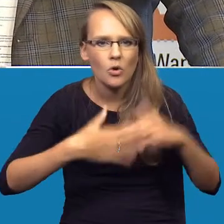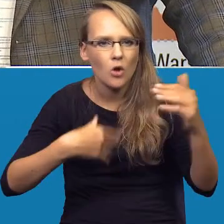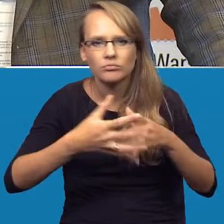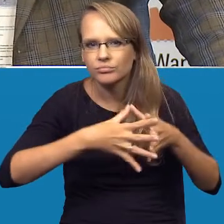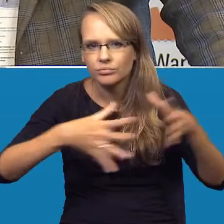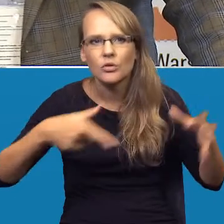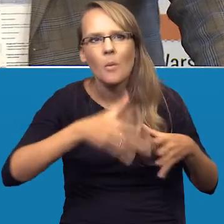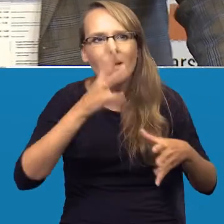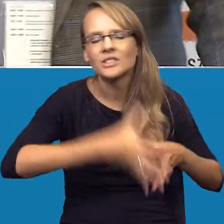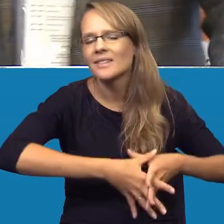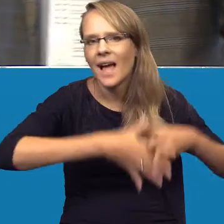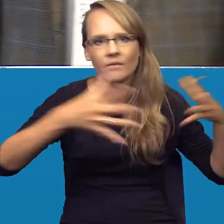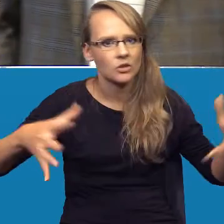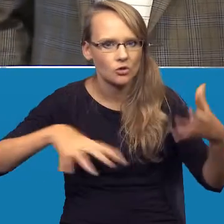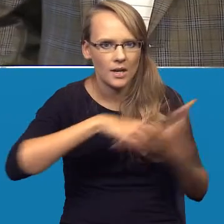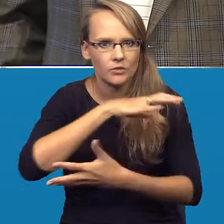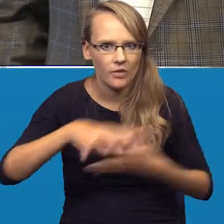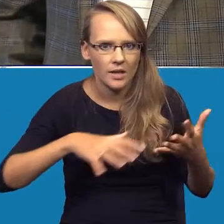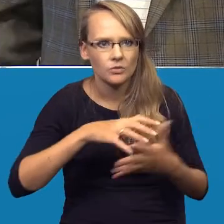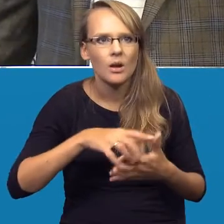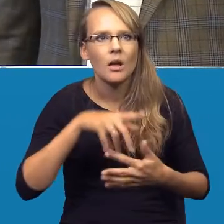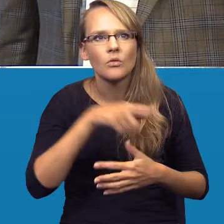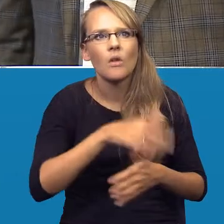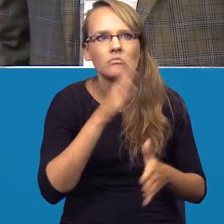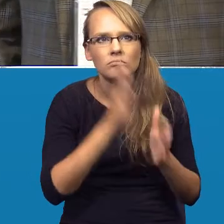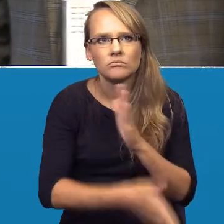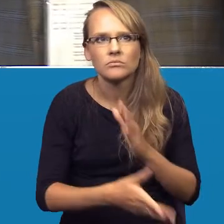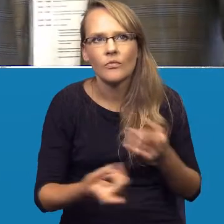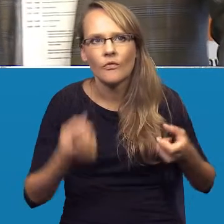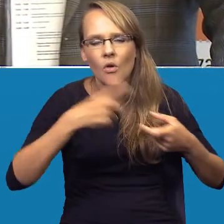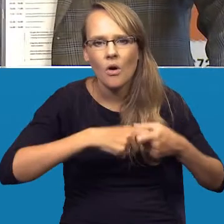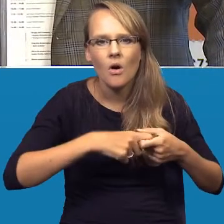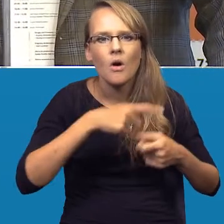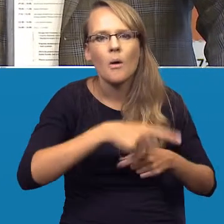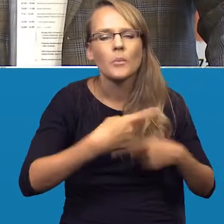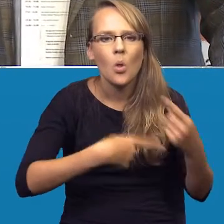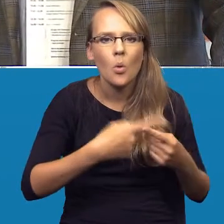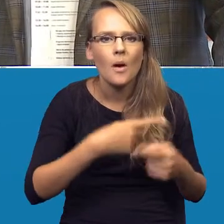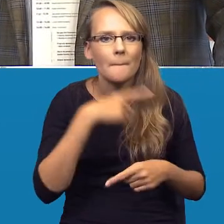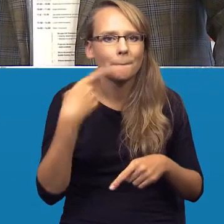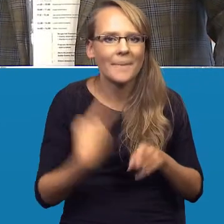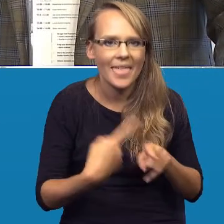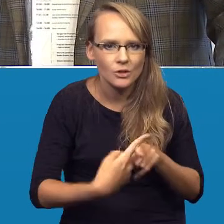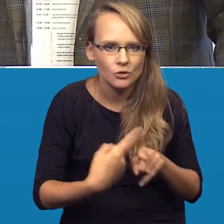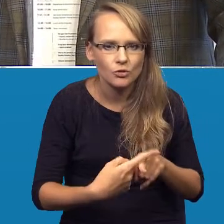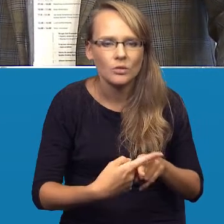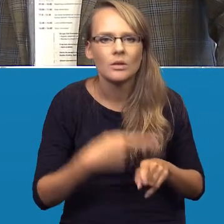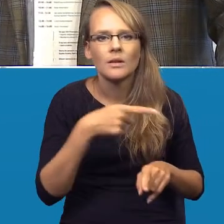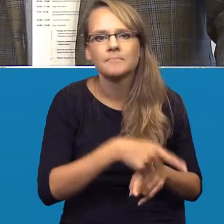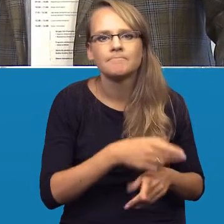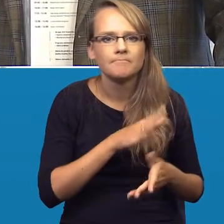tego typu na świecie. Jest to bezpośrednio związane z produkcją miedzi. Bez